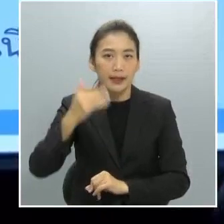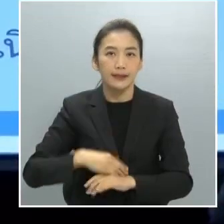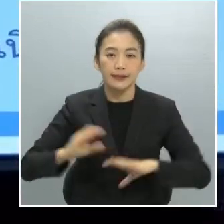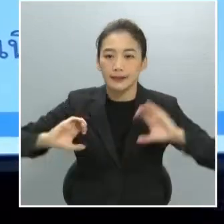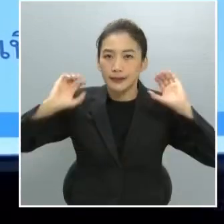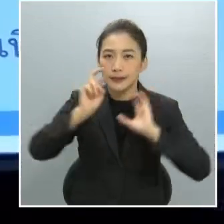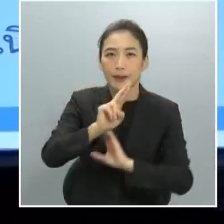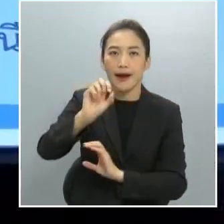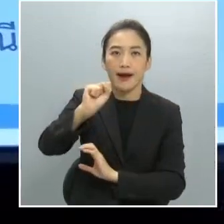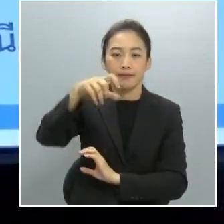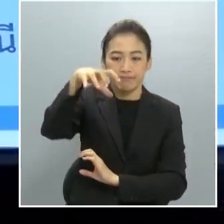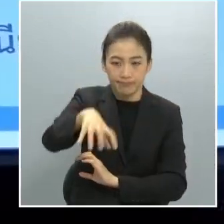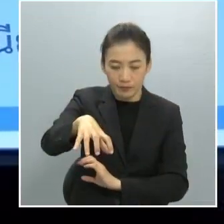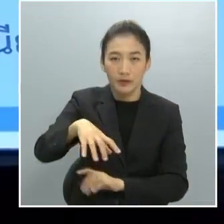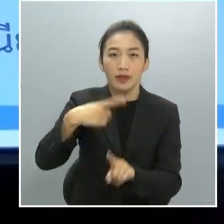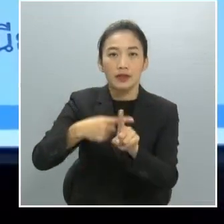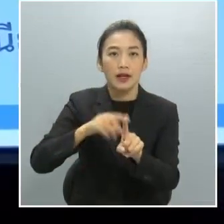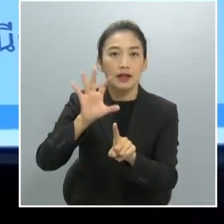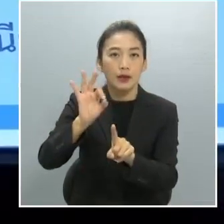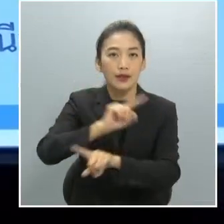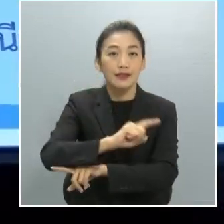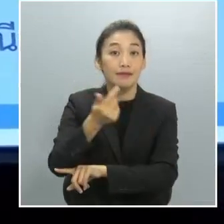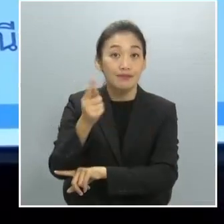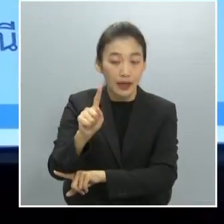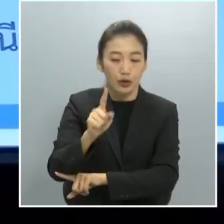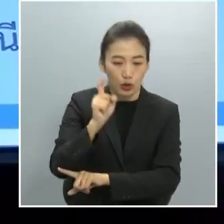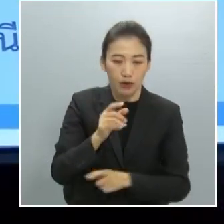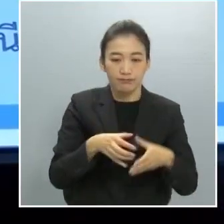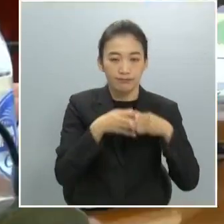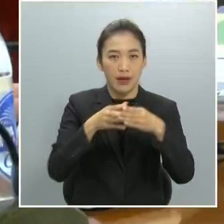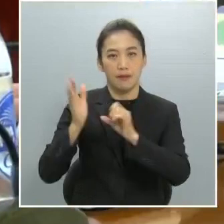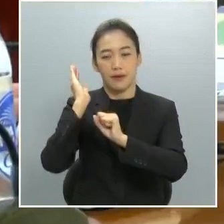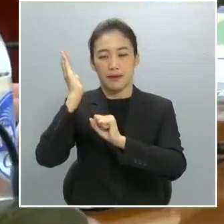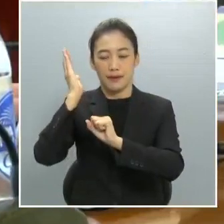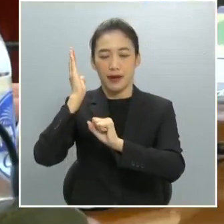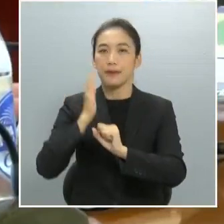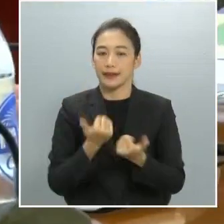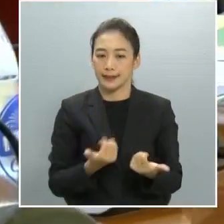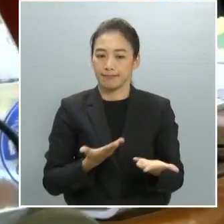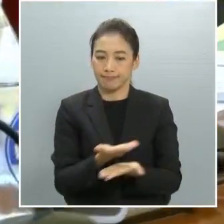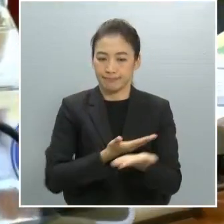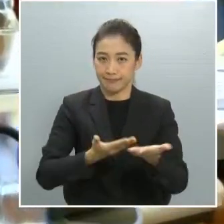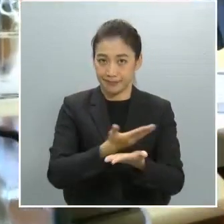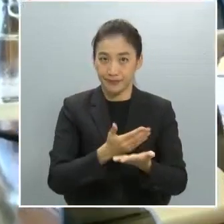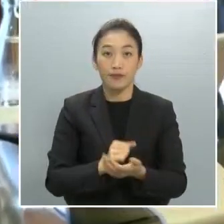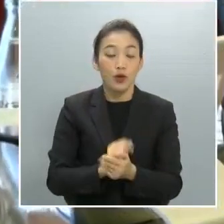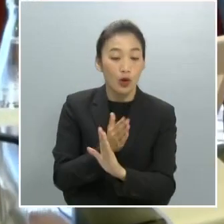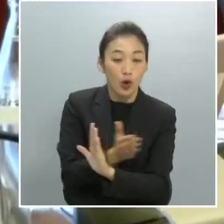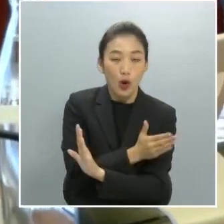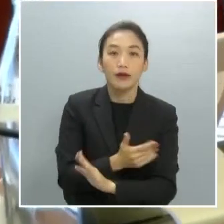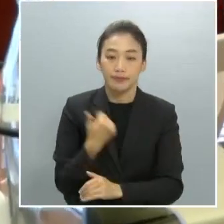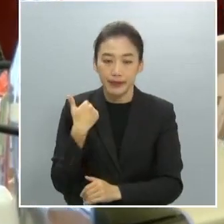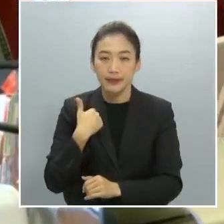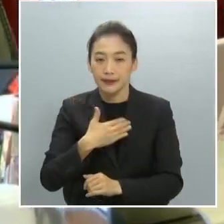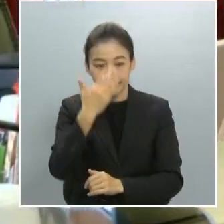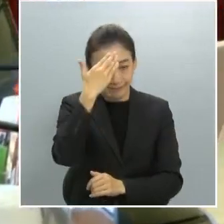จะมีขึ้นในวันที่11กันยายนนี้โดยก่อนเข้าสู่วาระนายกรัฐมนตรีก็ได้ทักทายและต้อนรับรัฐมนตรีทุกคน